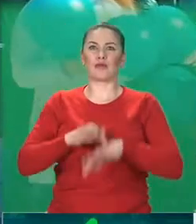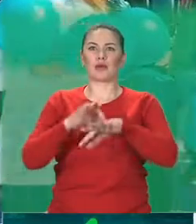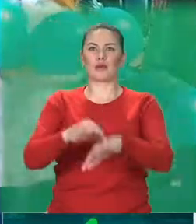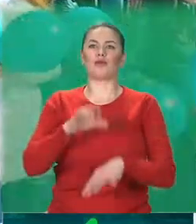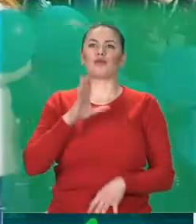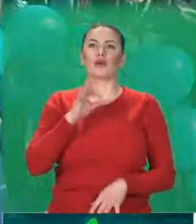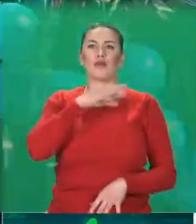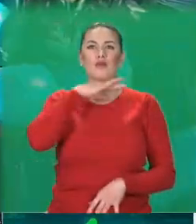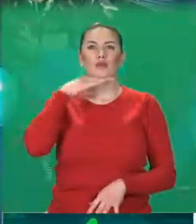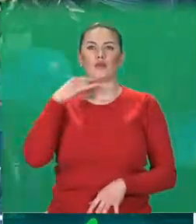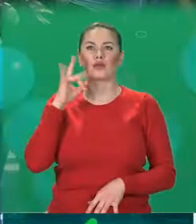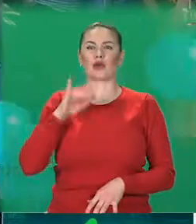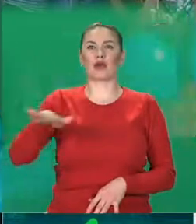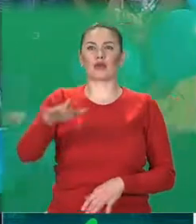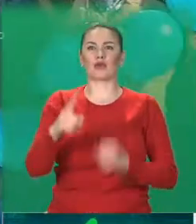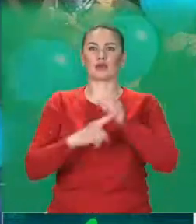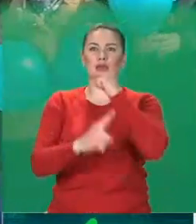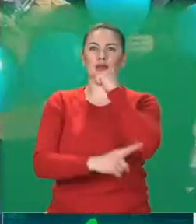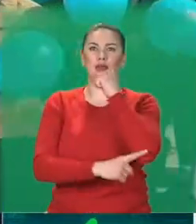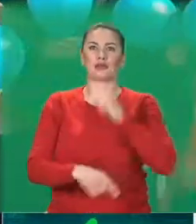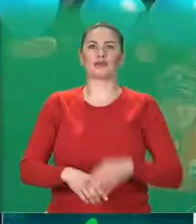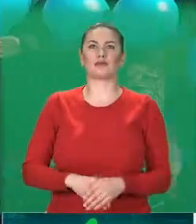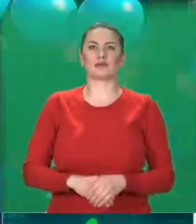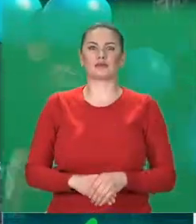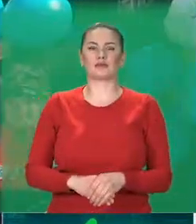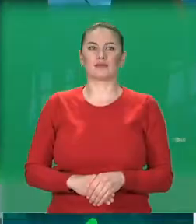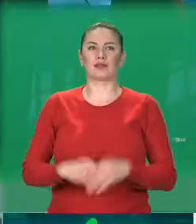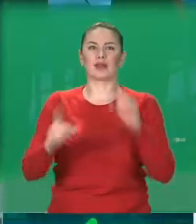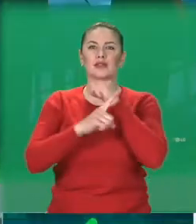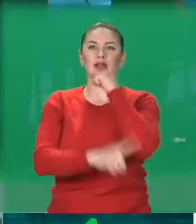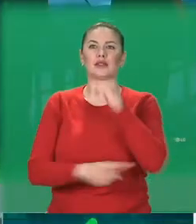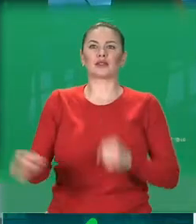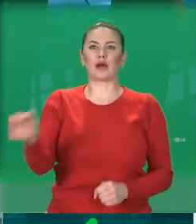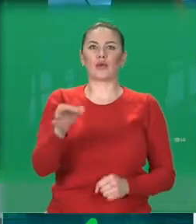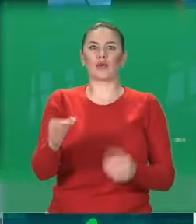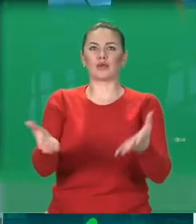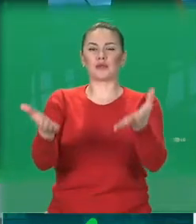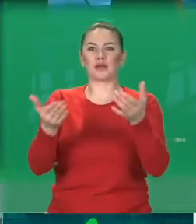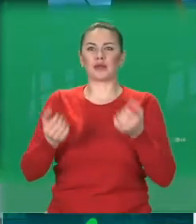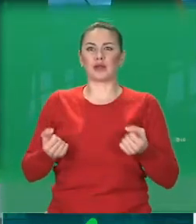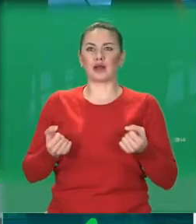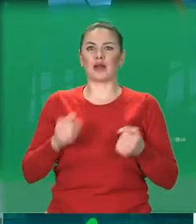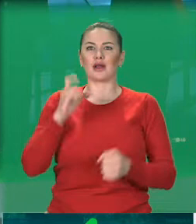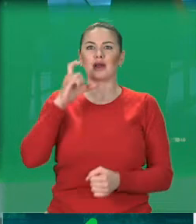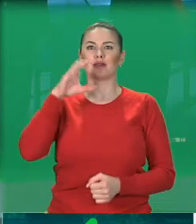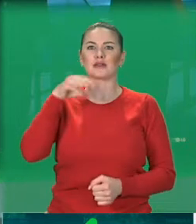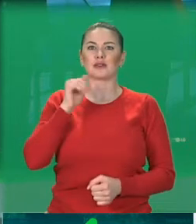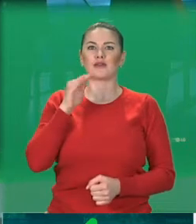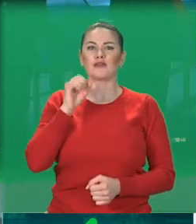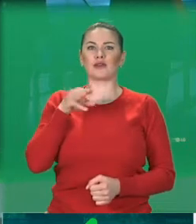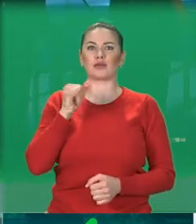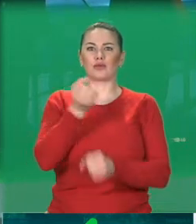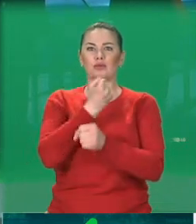Кроме того, состоятся культурные мероприятия, посвященные Крымской весне. Сахалинская область приняла эстафету Победы.